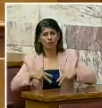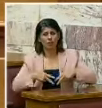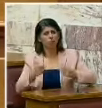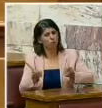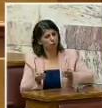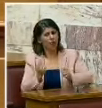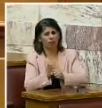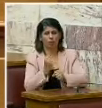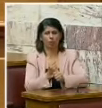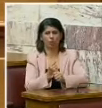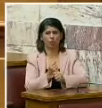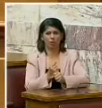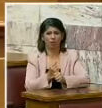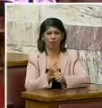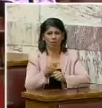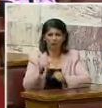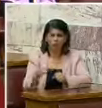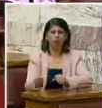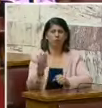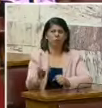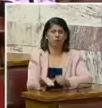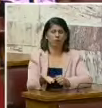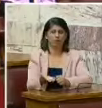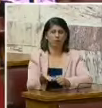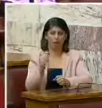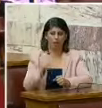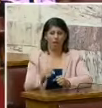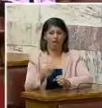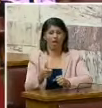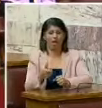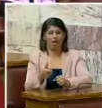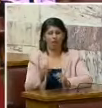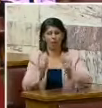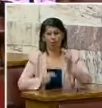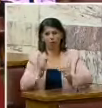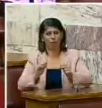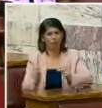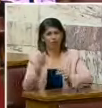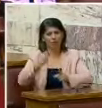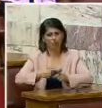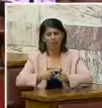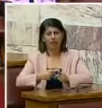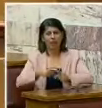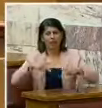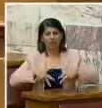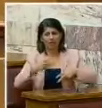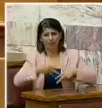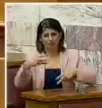τους. Μόνο σε εμάς προέκυψε αυτό το ατύχημα. Ο δεύτερος λόγος για τον